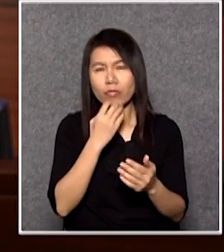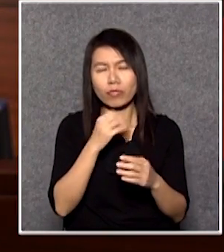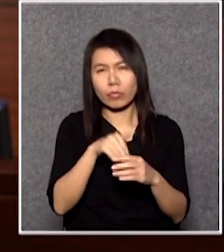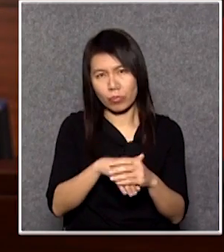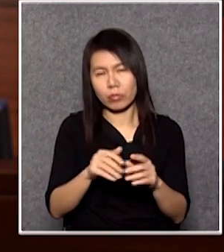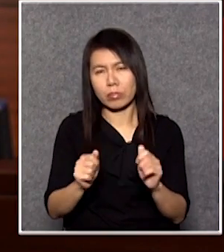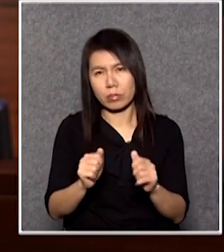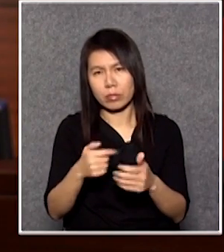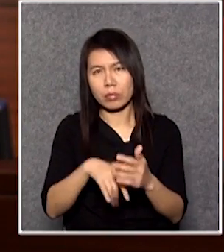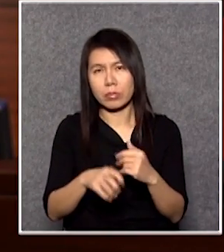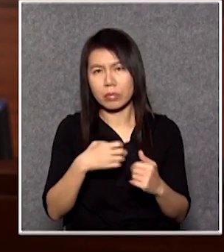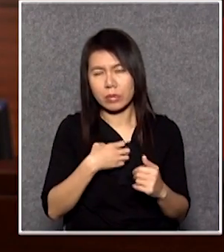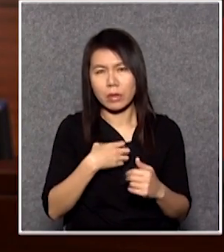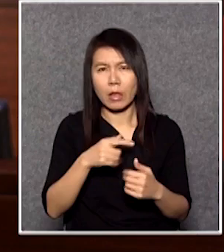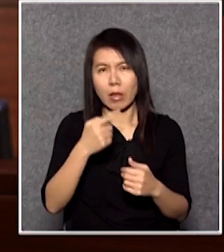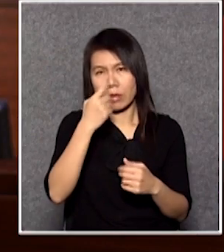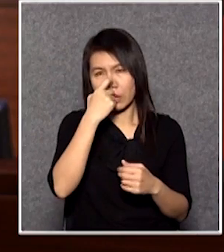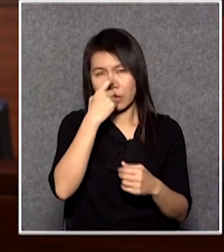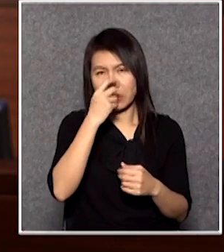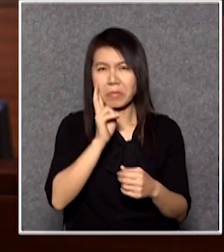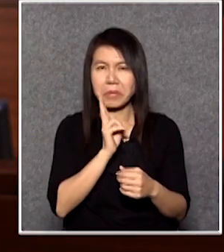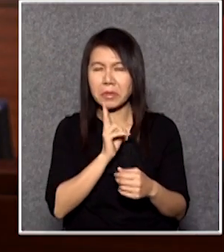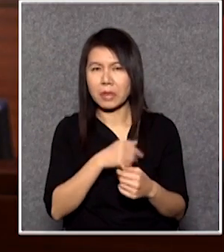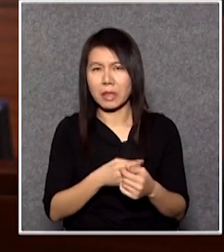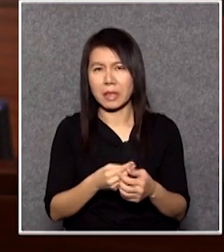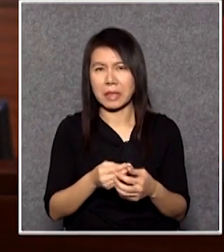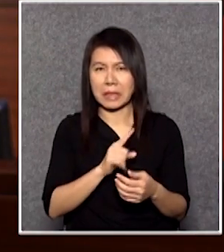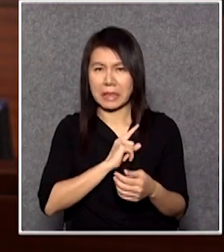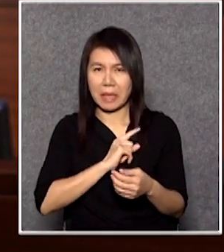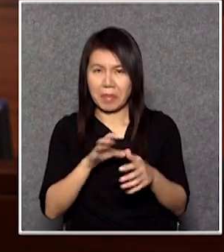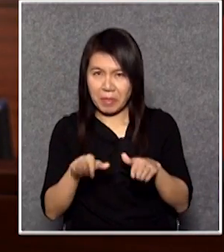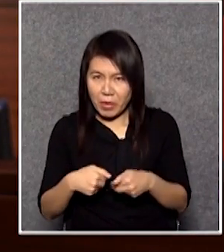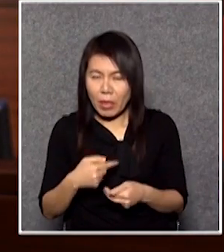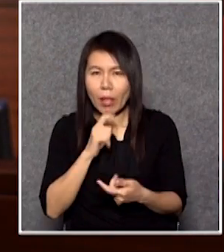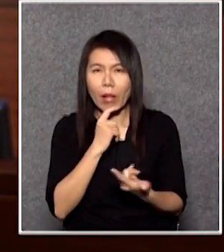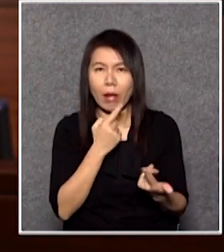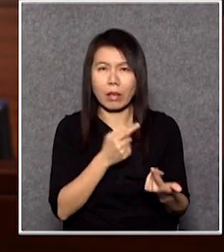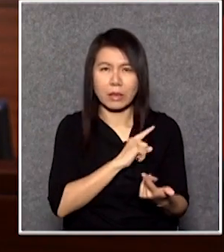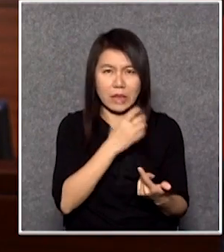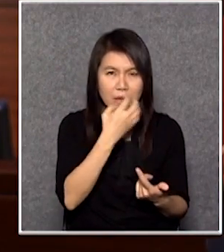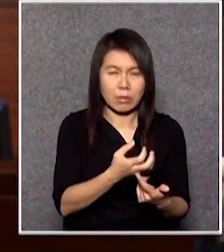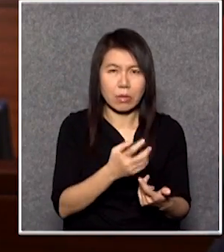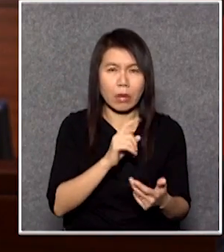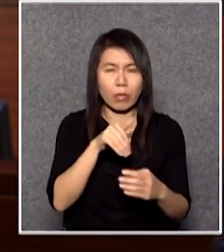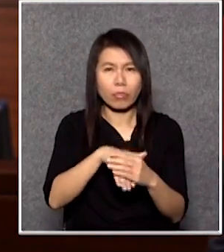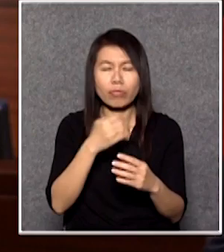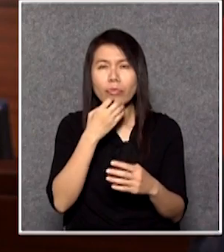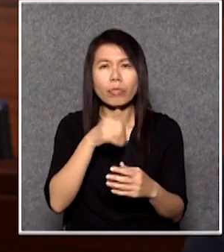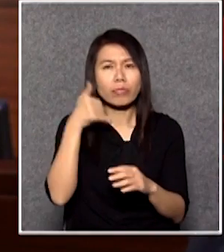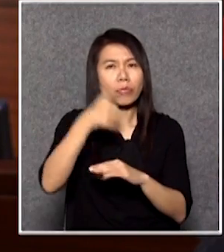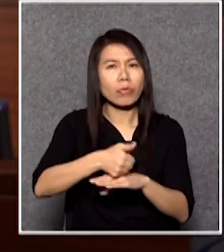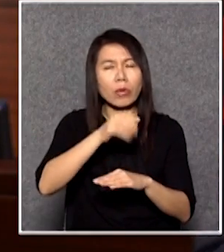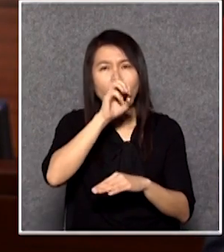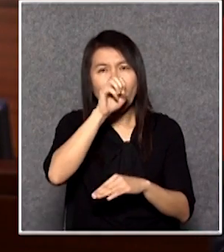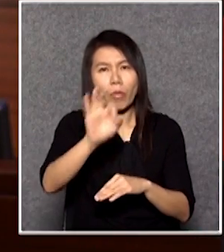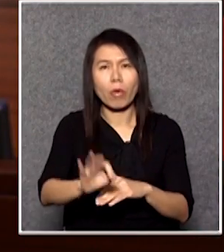啦，即係俾人梁振英過咗一棟，或者食夾棍啊之類之類，但呢啲股東都唔出嚟講，受害者都唔出嚟講，即係